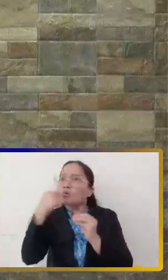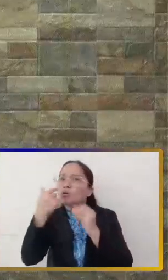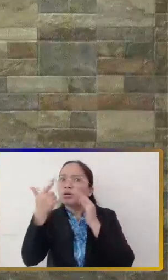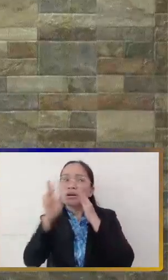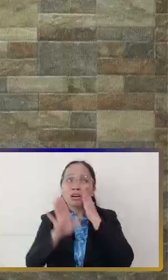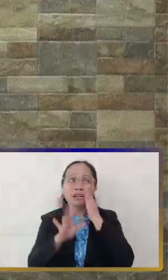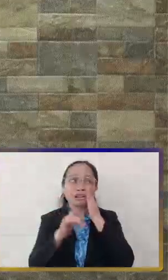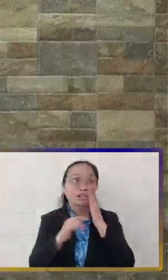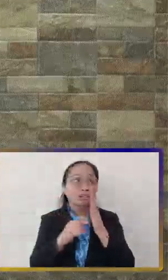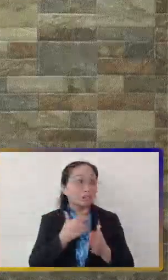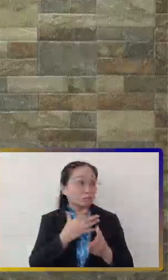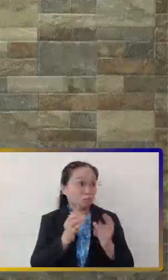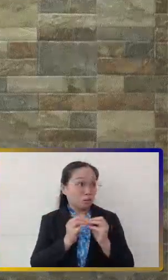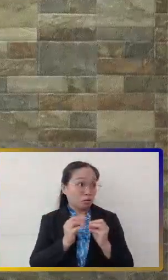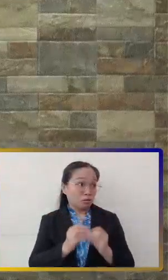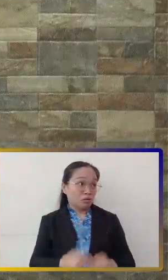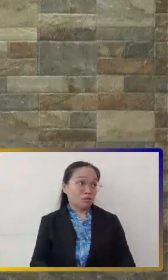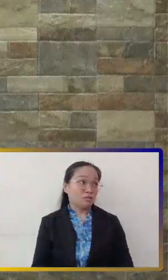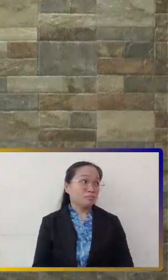Sinto.